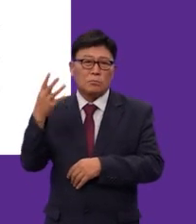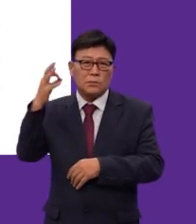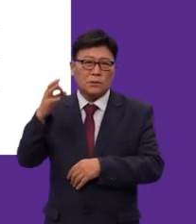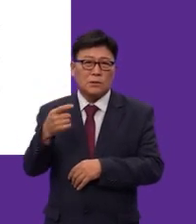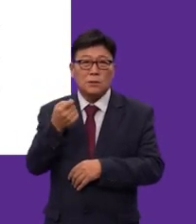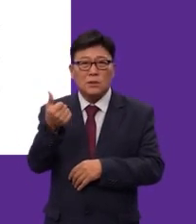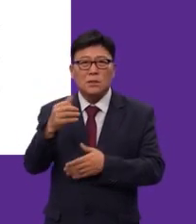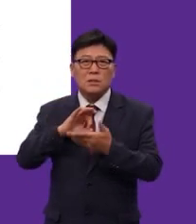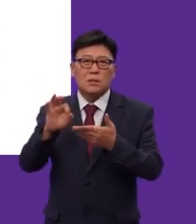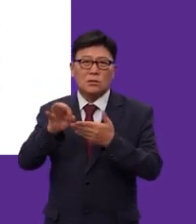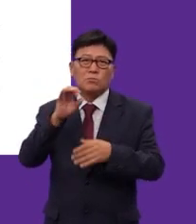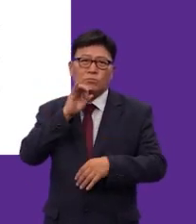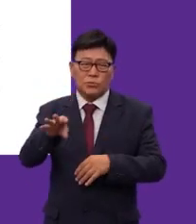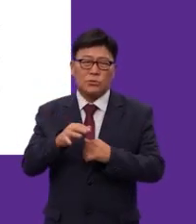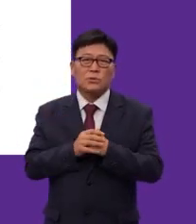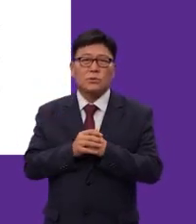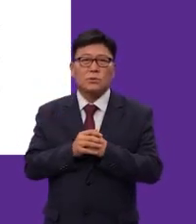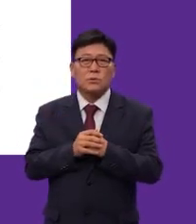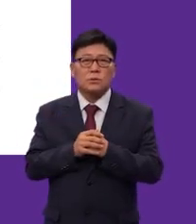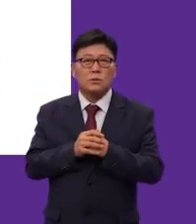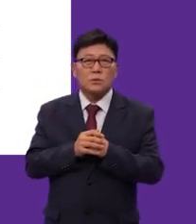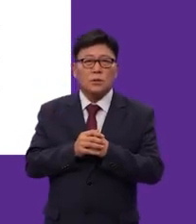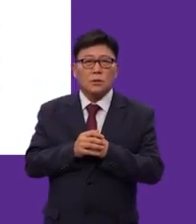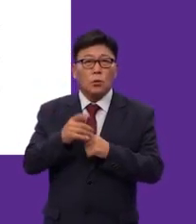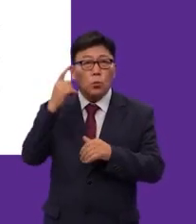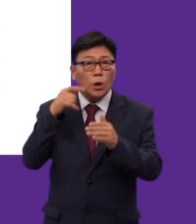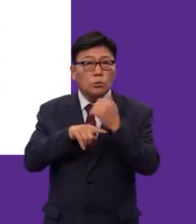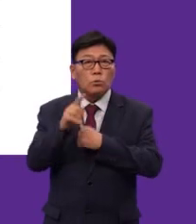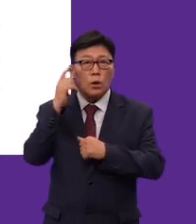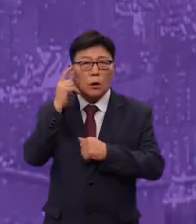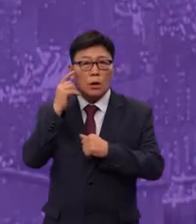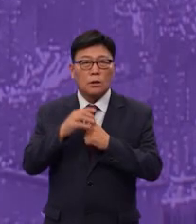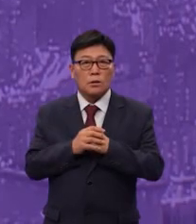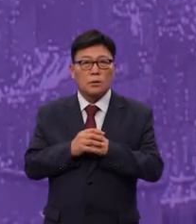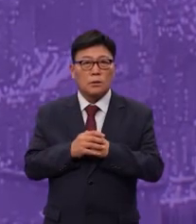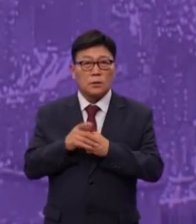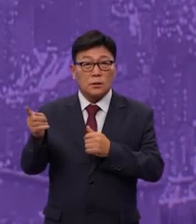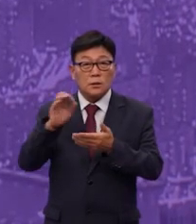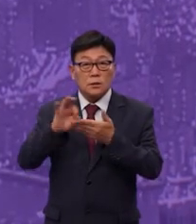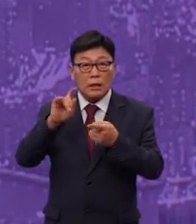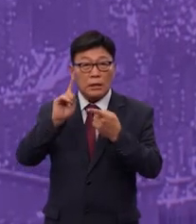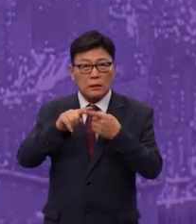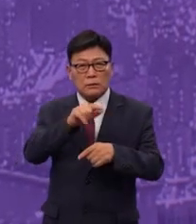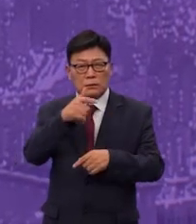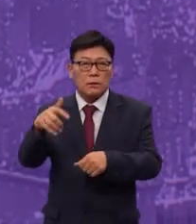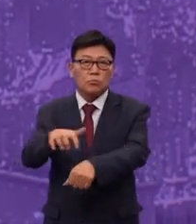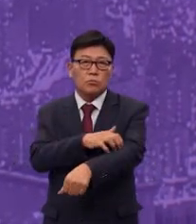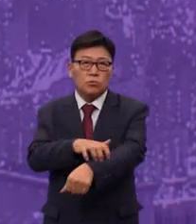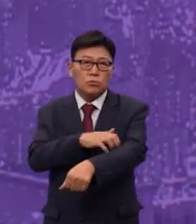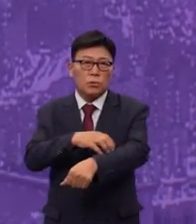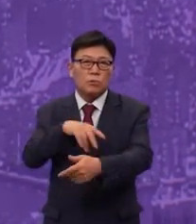36.3%만이 하이패스 감면 혜택을 받고 계십니다. 왜 그럴까요? 이용 상황에서 여러